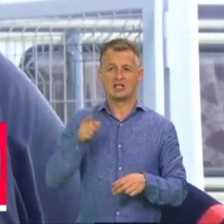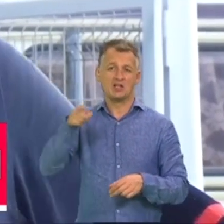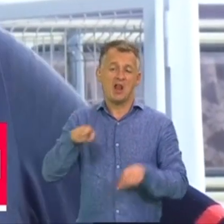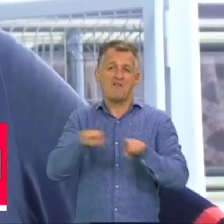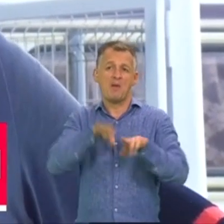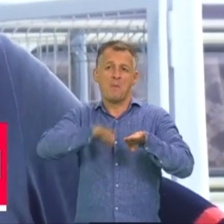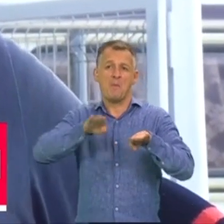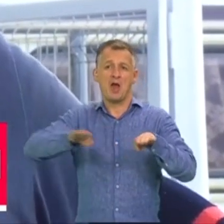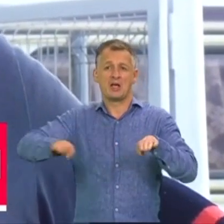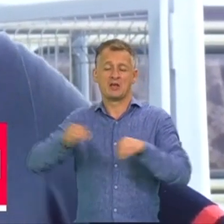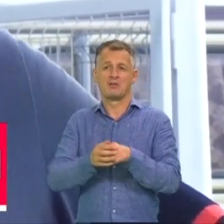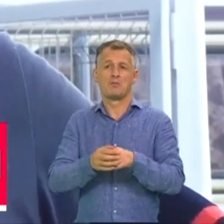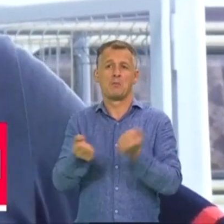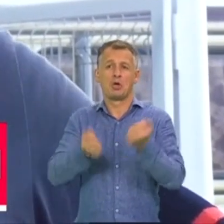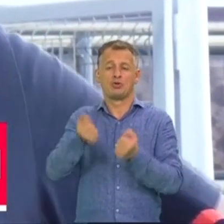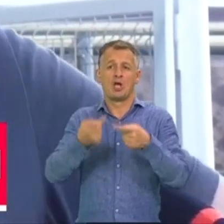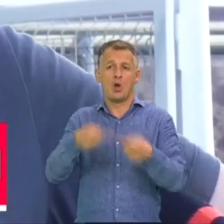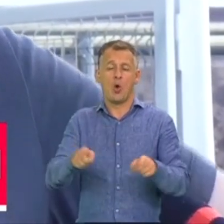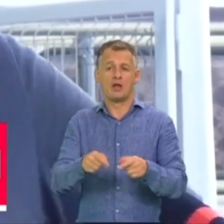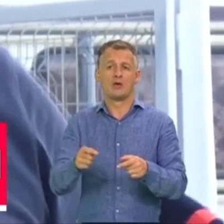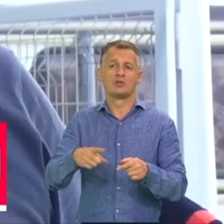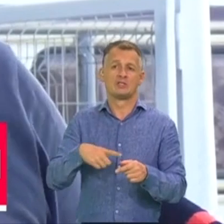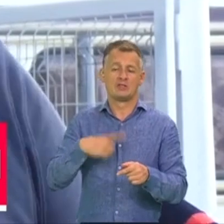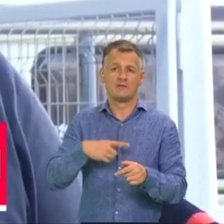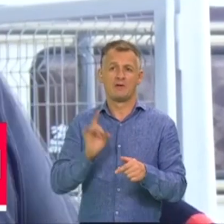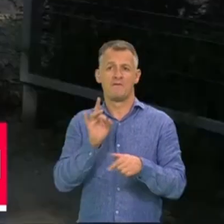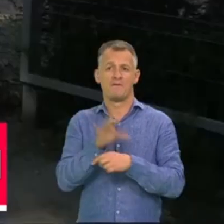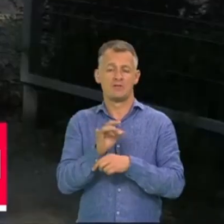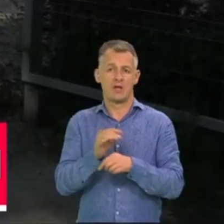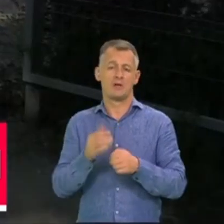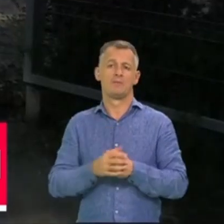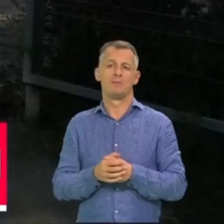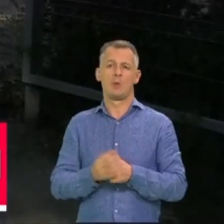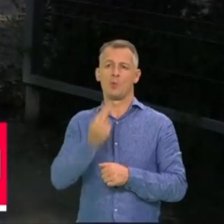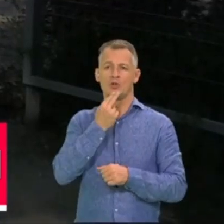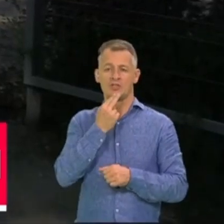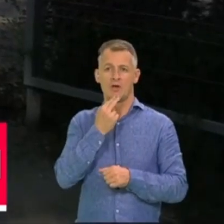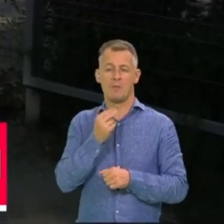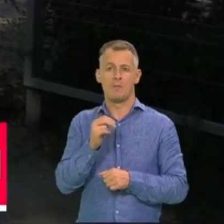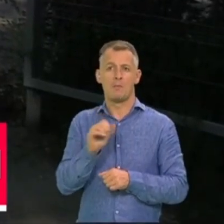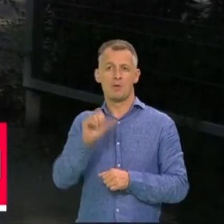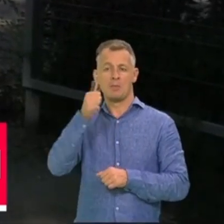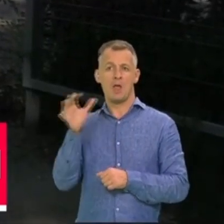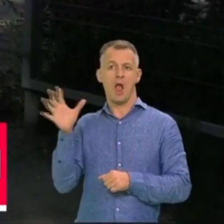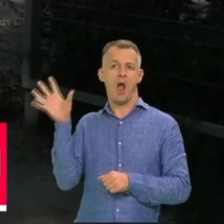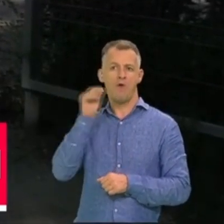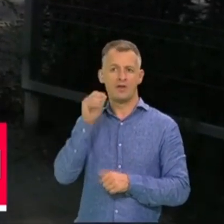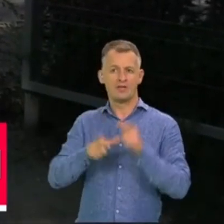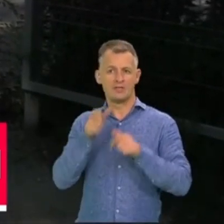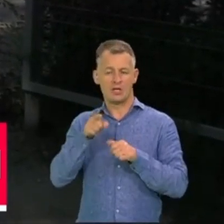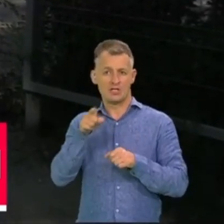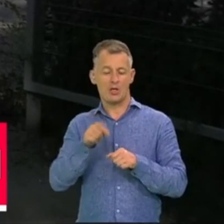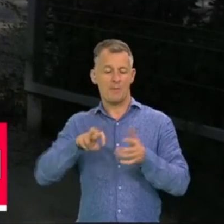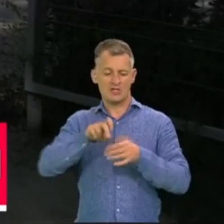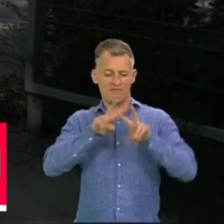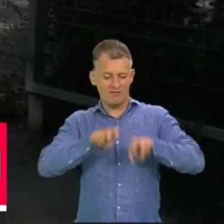curte sunt goale, sunt pentru vânzare unde le vând dumnealor. Polițiștii locali au fost primii care au aflat existența cisternelor și au mers să verifice